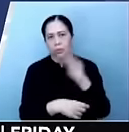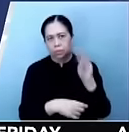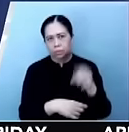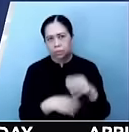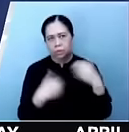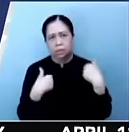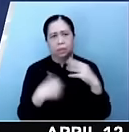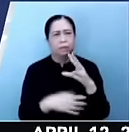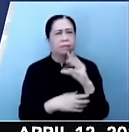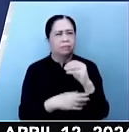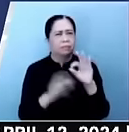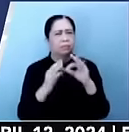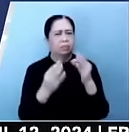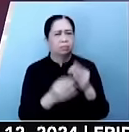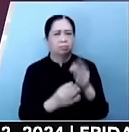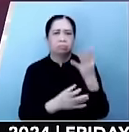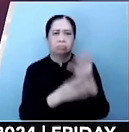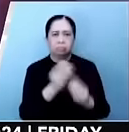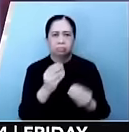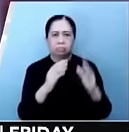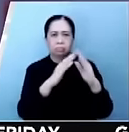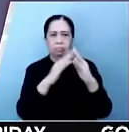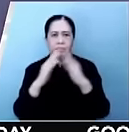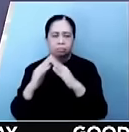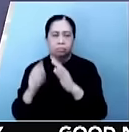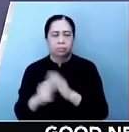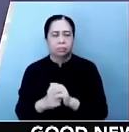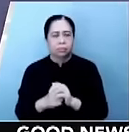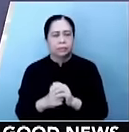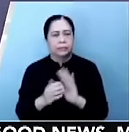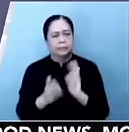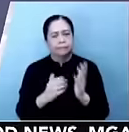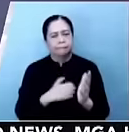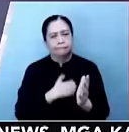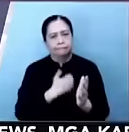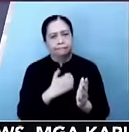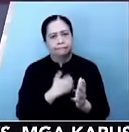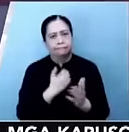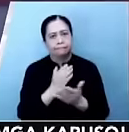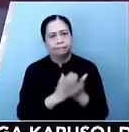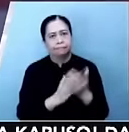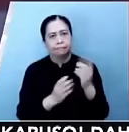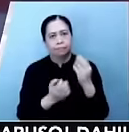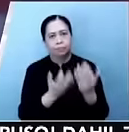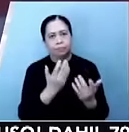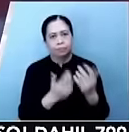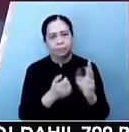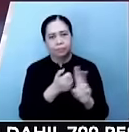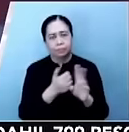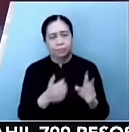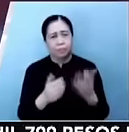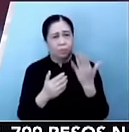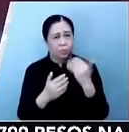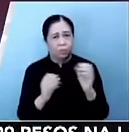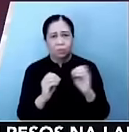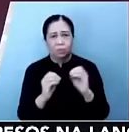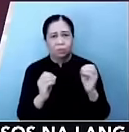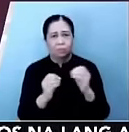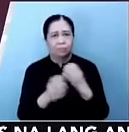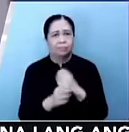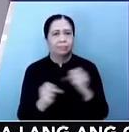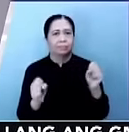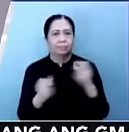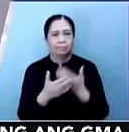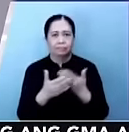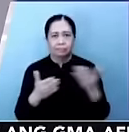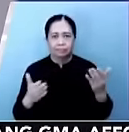50 pamilya na wala ng tirahan. Naging emosyonal naman ang ilan sa mga nasunugan dahil halos wala silang naisalbang mga